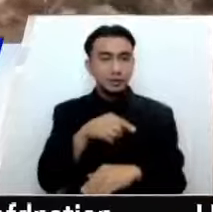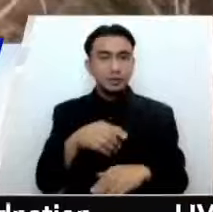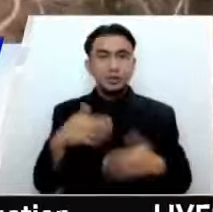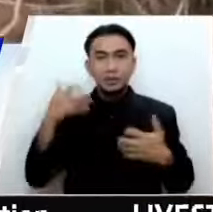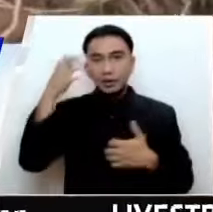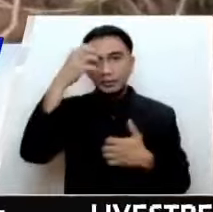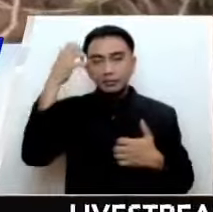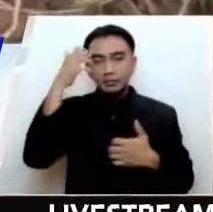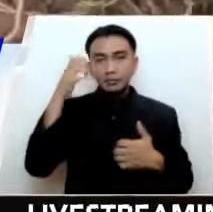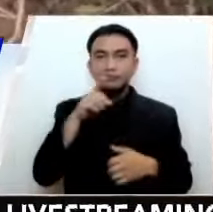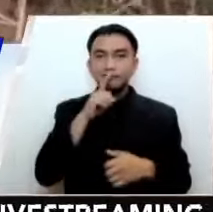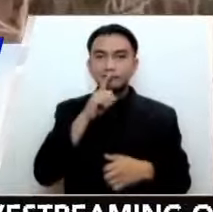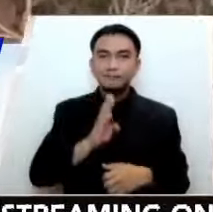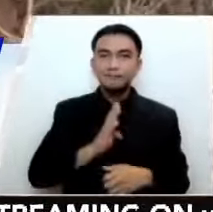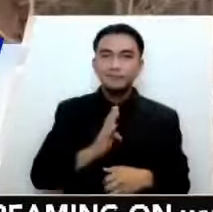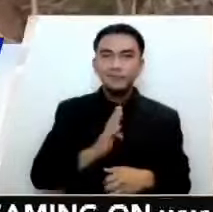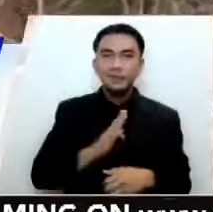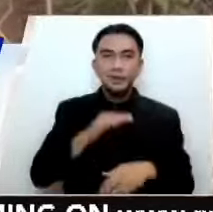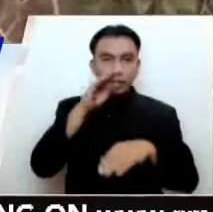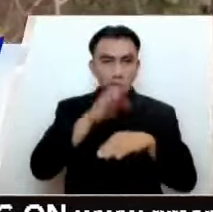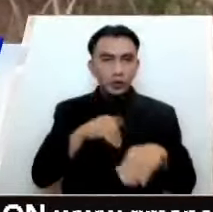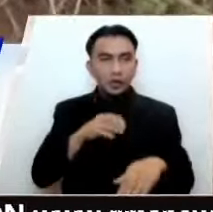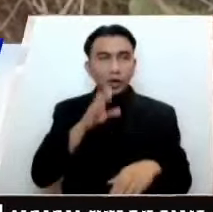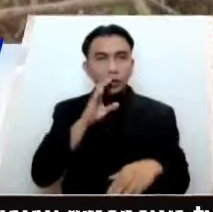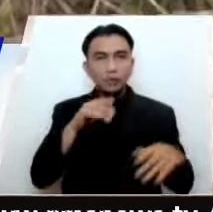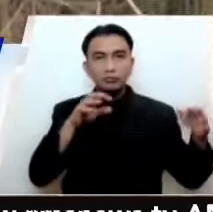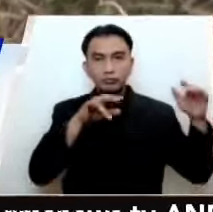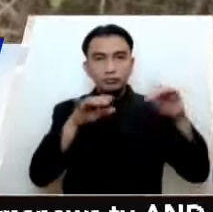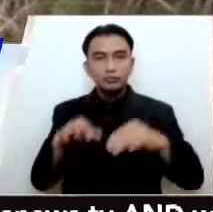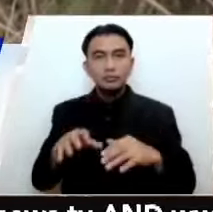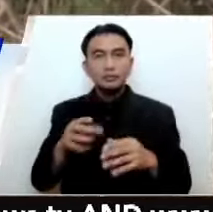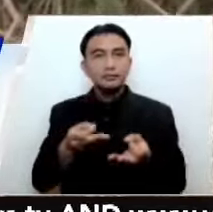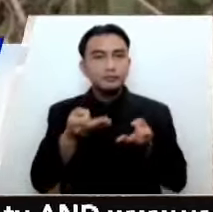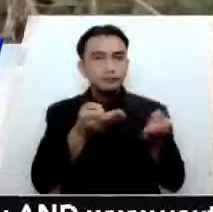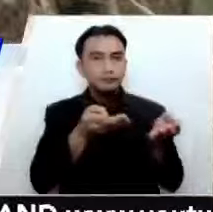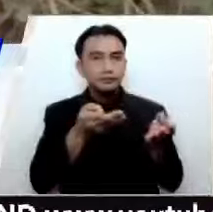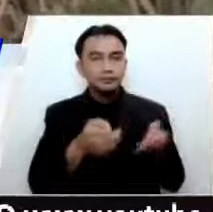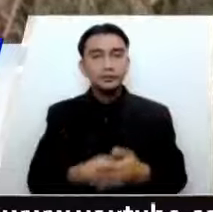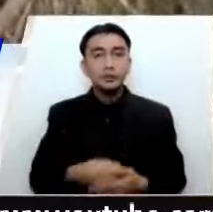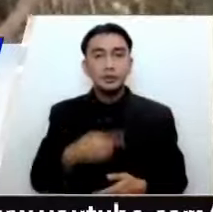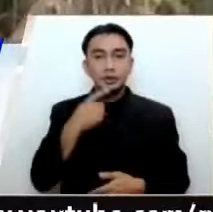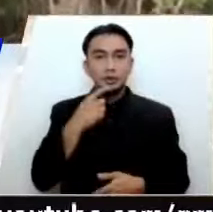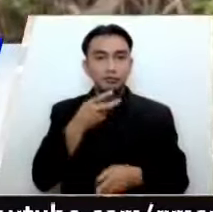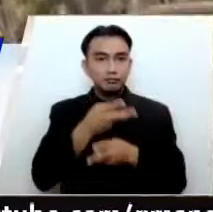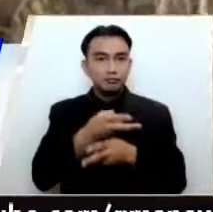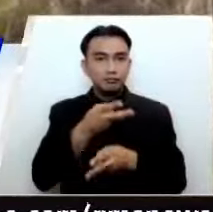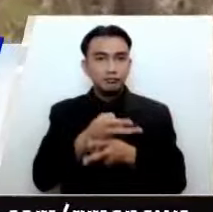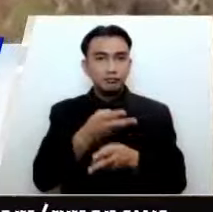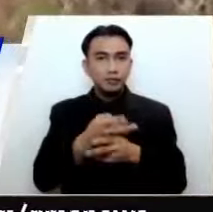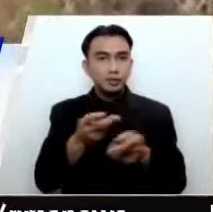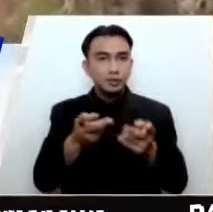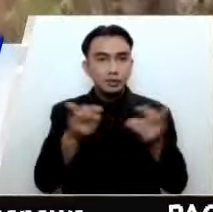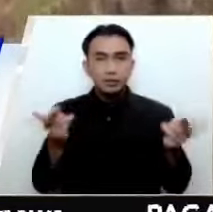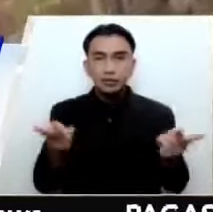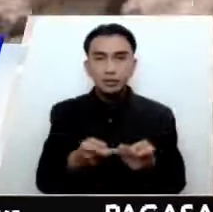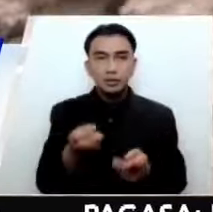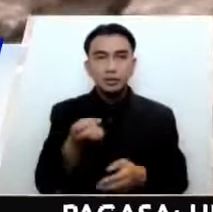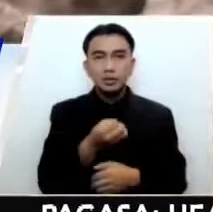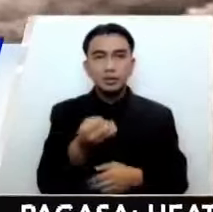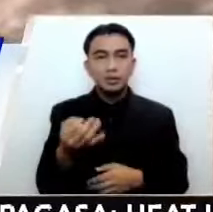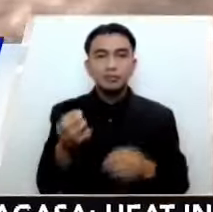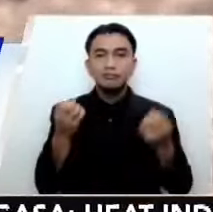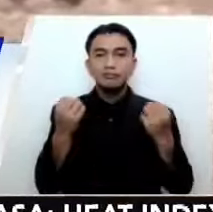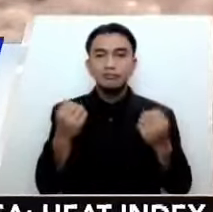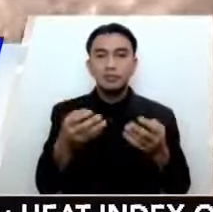daw kapag tinatawag at pinapakain. Ayon sa caretaker ng lugar, di bababa sa 40 unggoy ang pumupunta